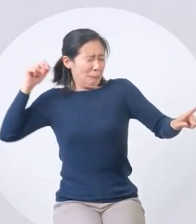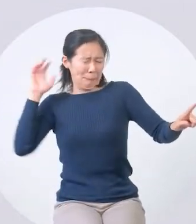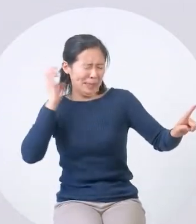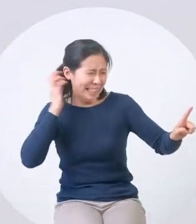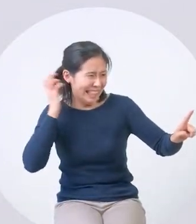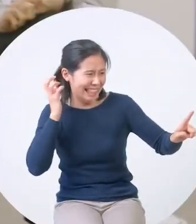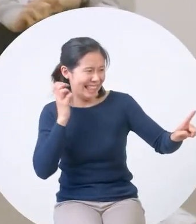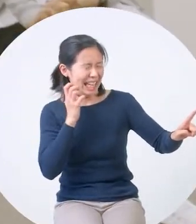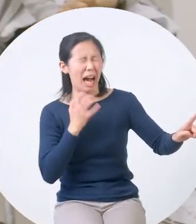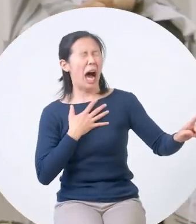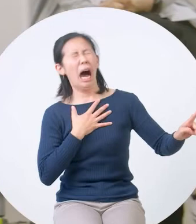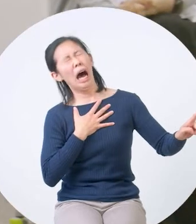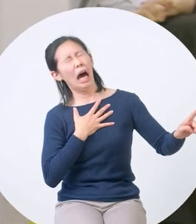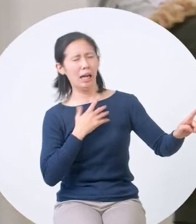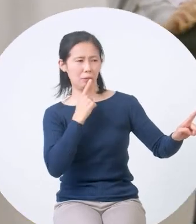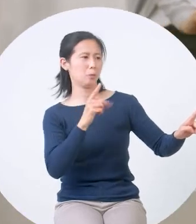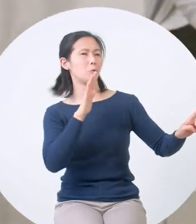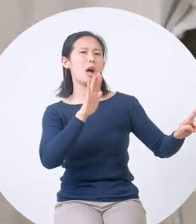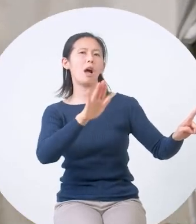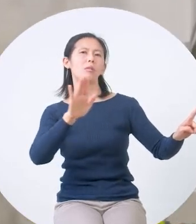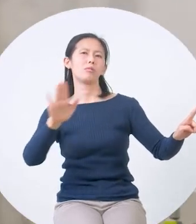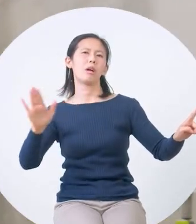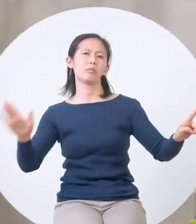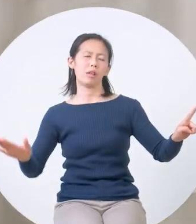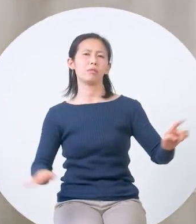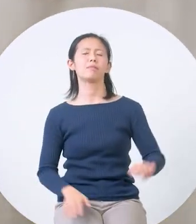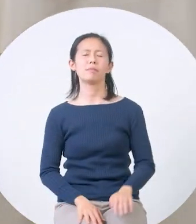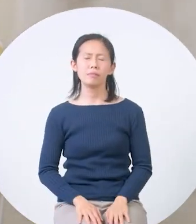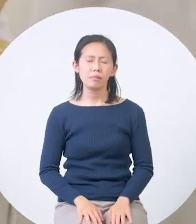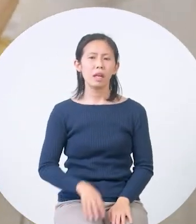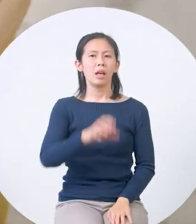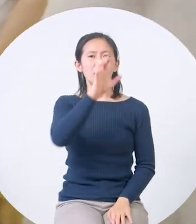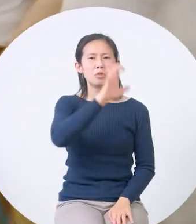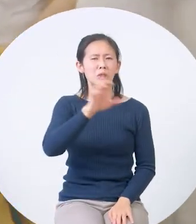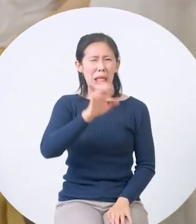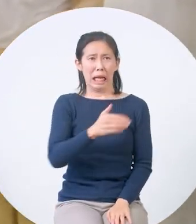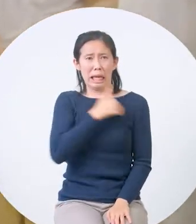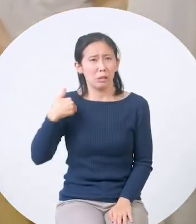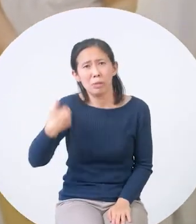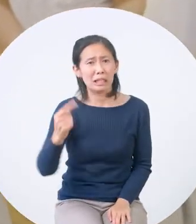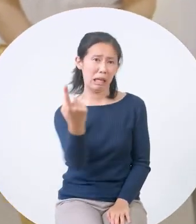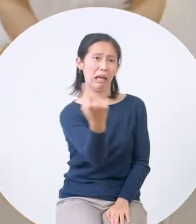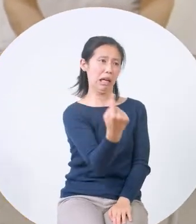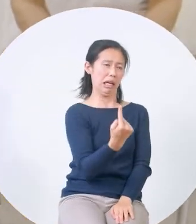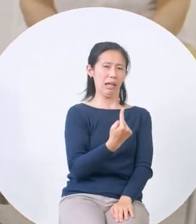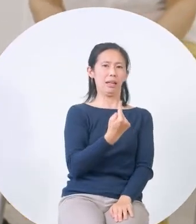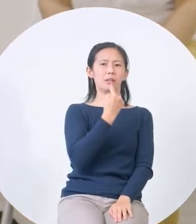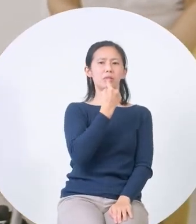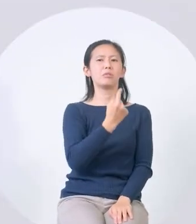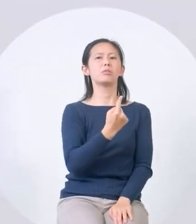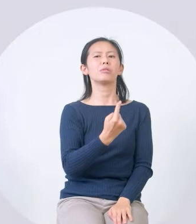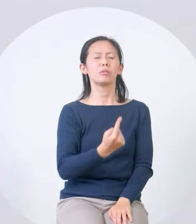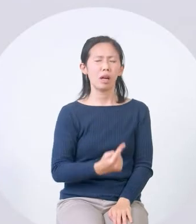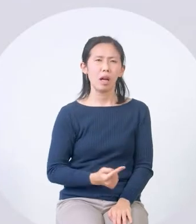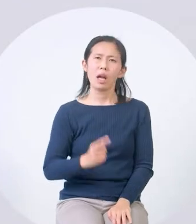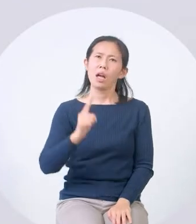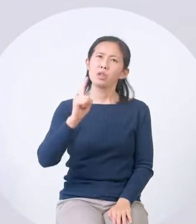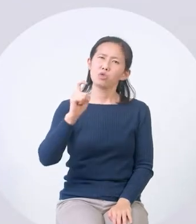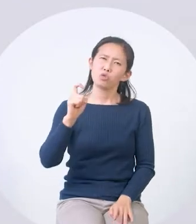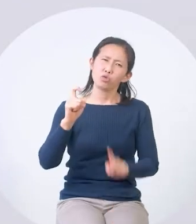った。あるあるで、何度も大丈夫ですかって来られること